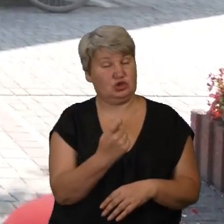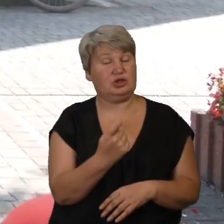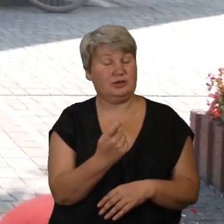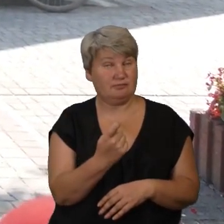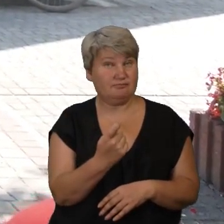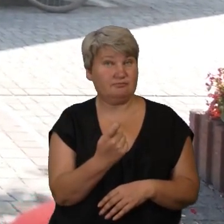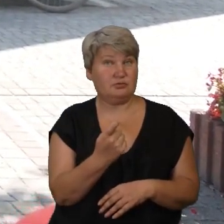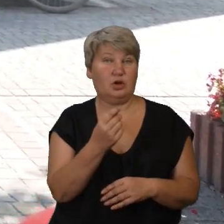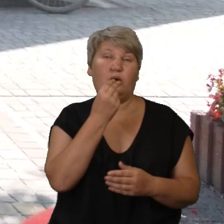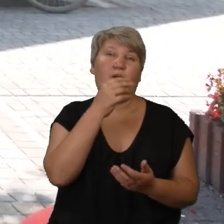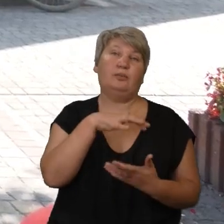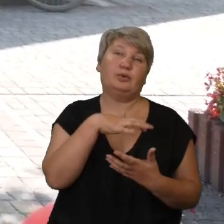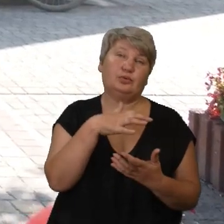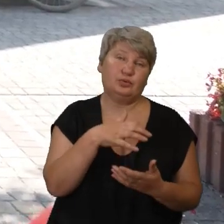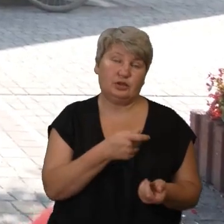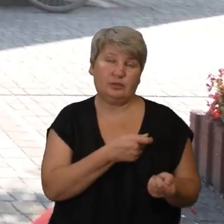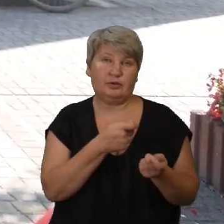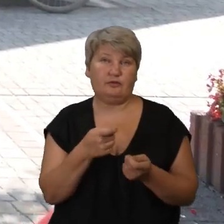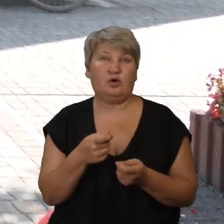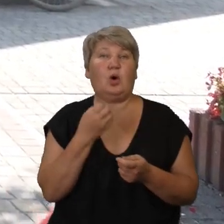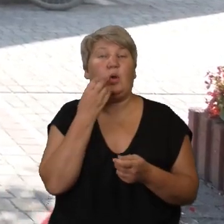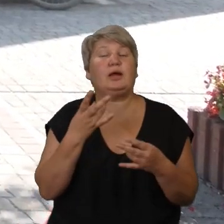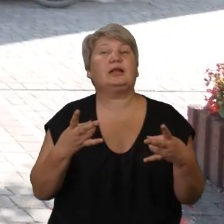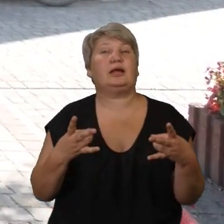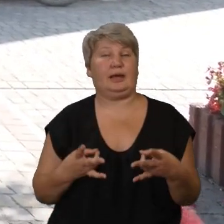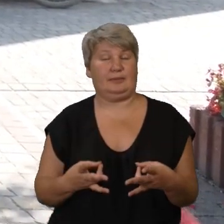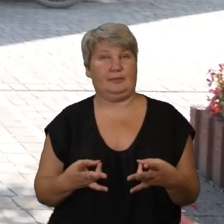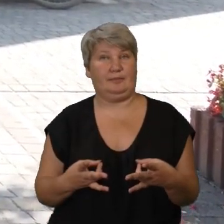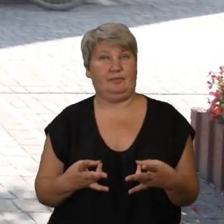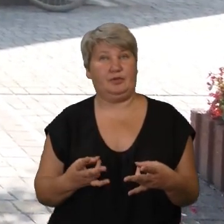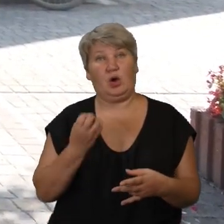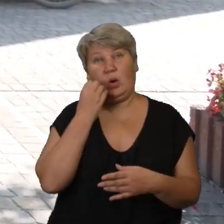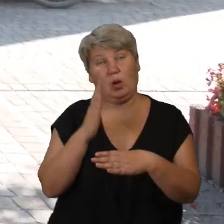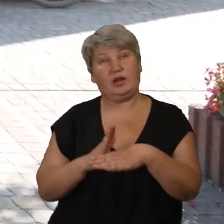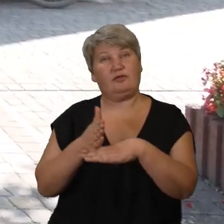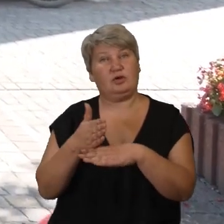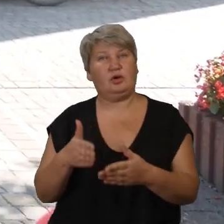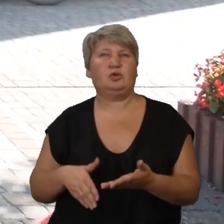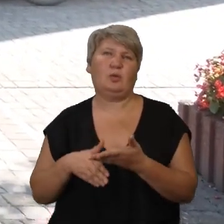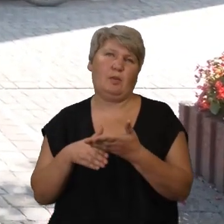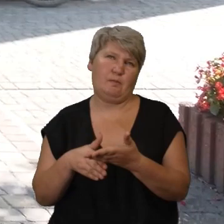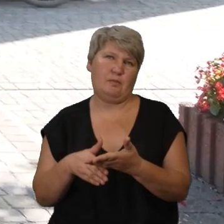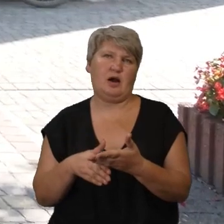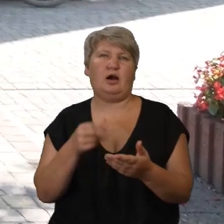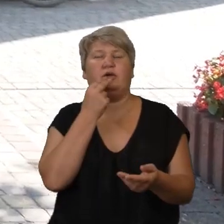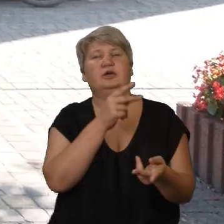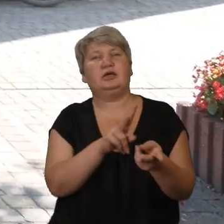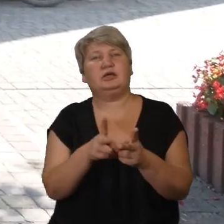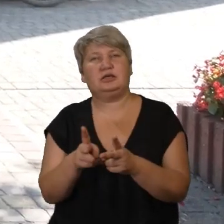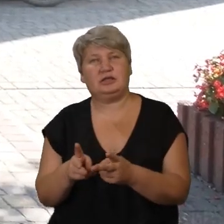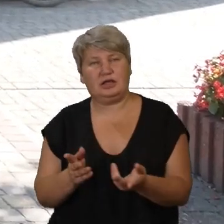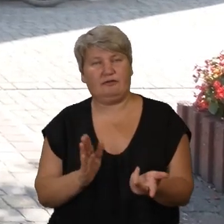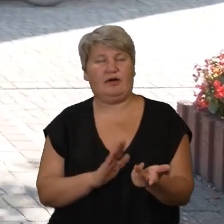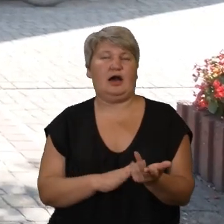продукти завозять при потребі коли відвідую вони допомагають там ну приготування їжі наприклад